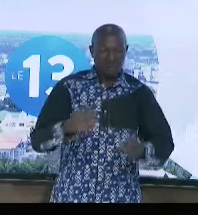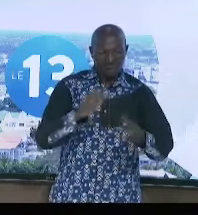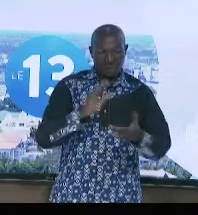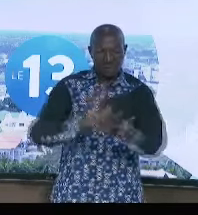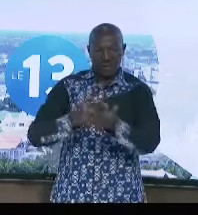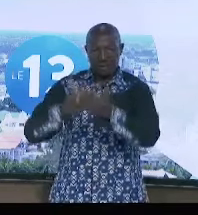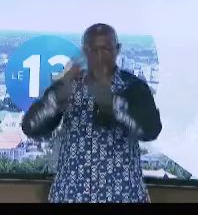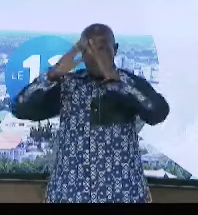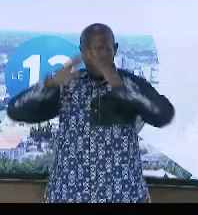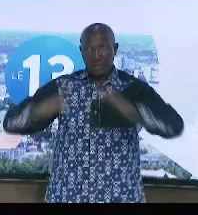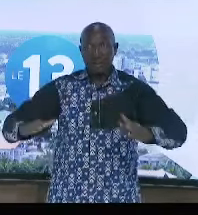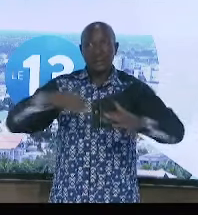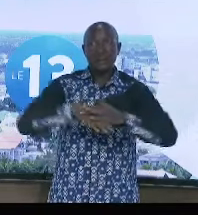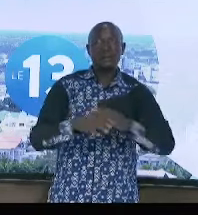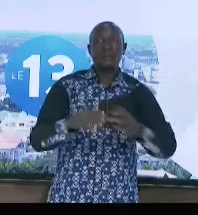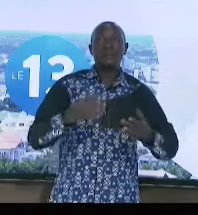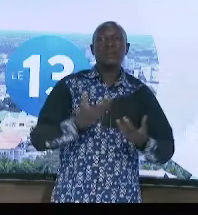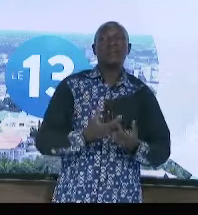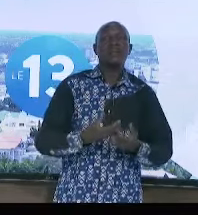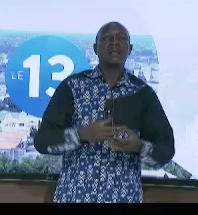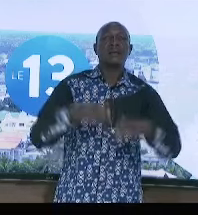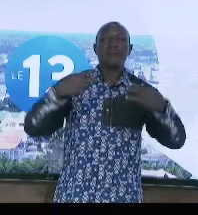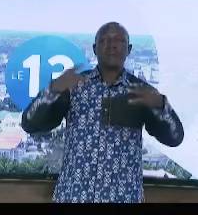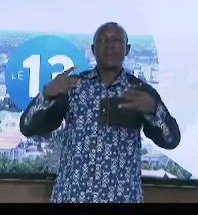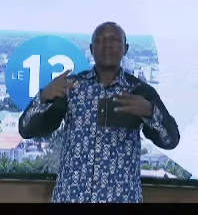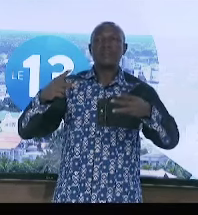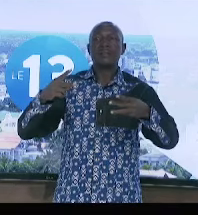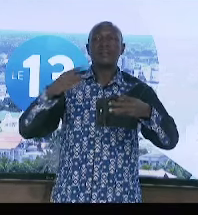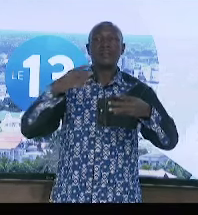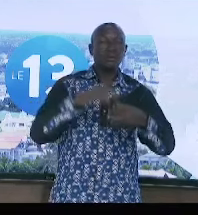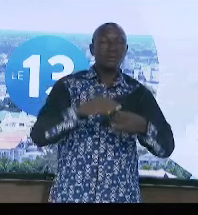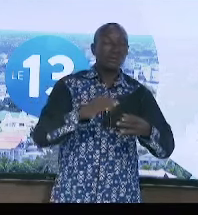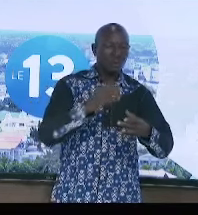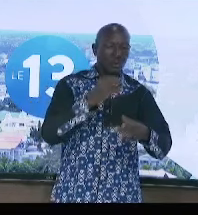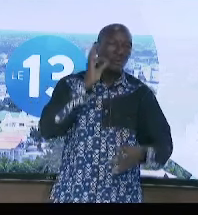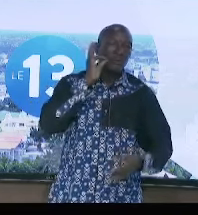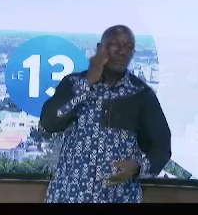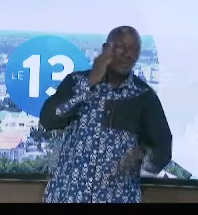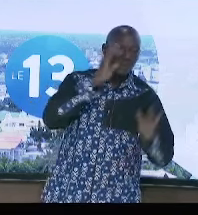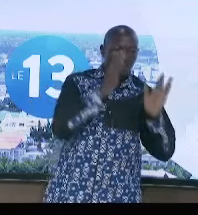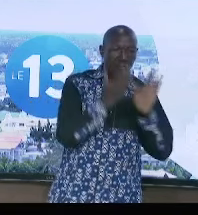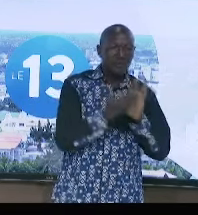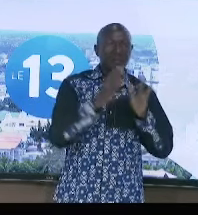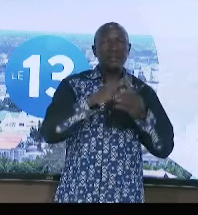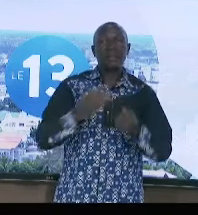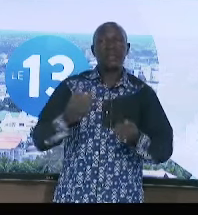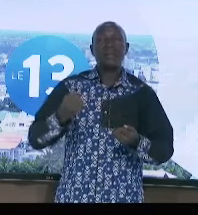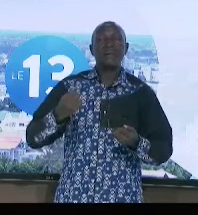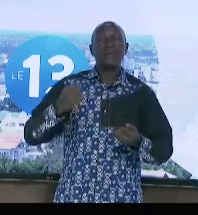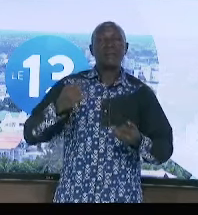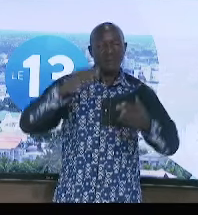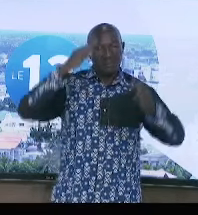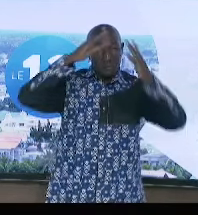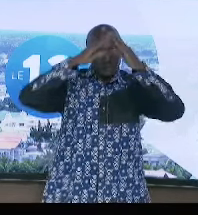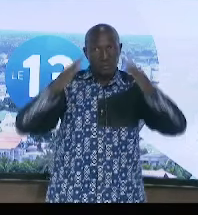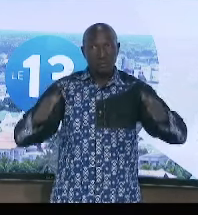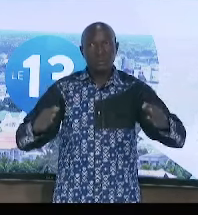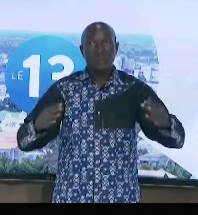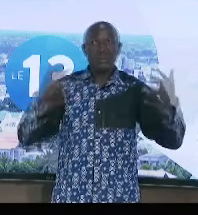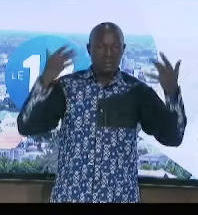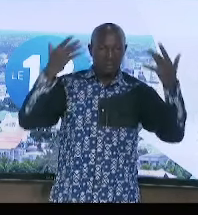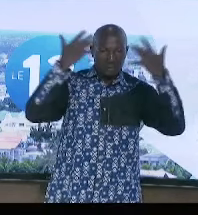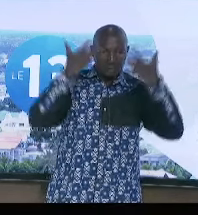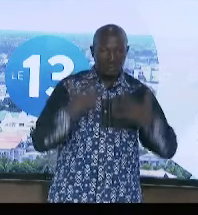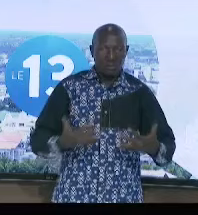elle arrondit ses fins de mois par la vente de fruits devant sa maison. Alors qu'elle se sentait démotivée et découragée de la vie,